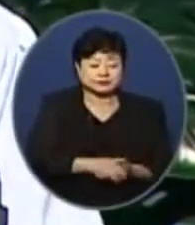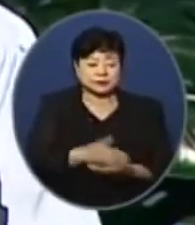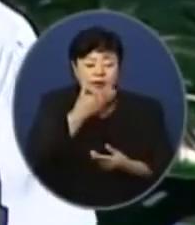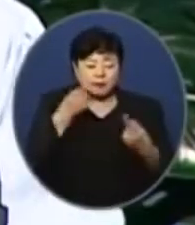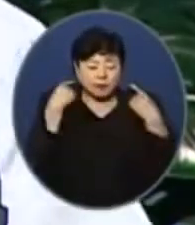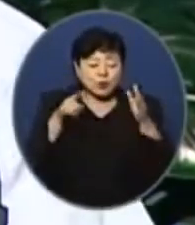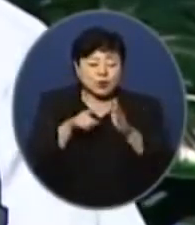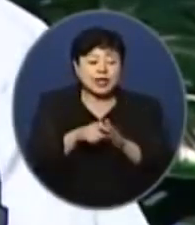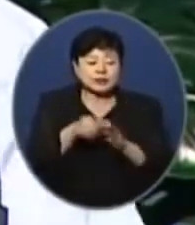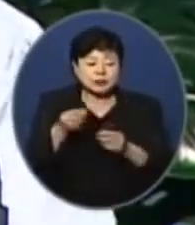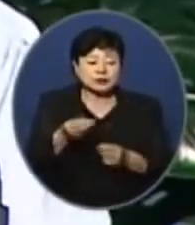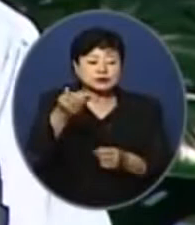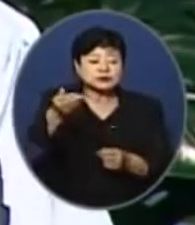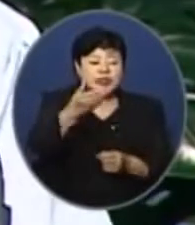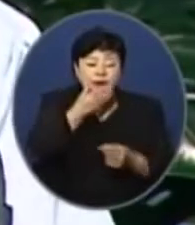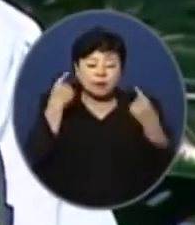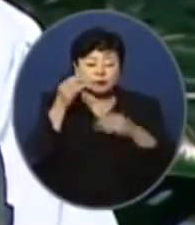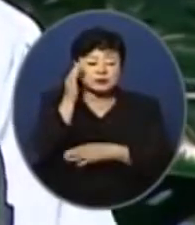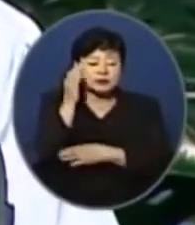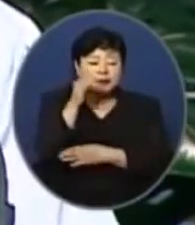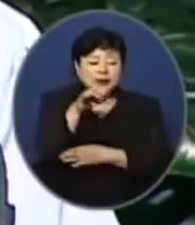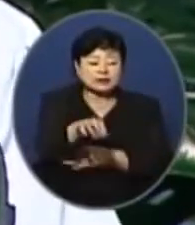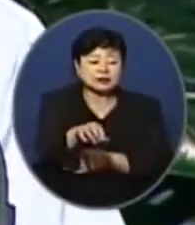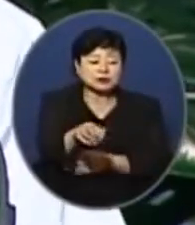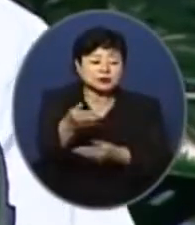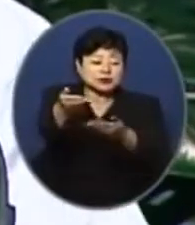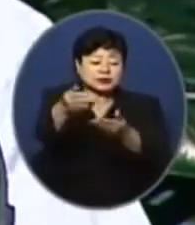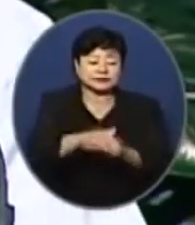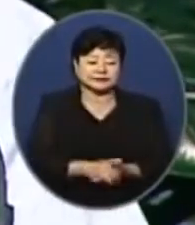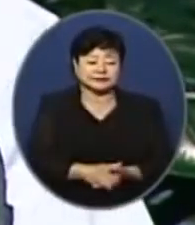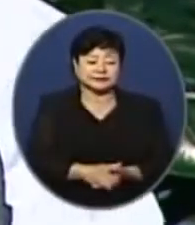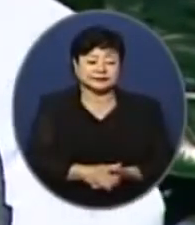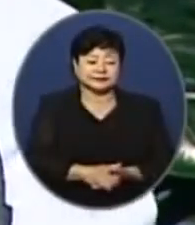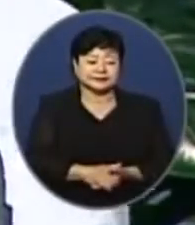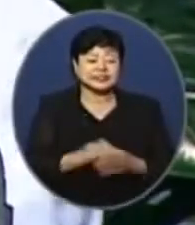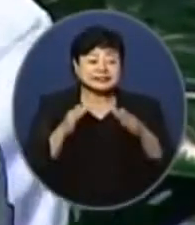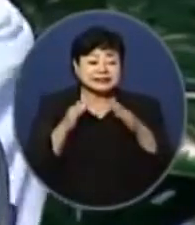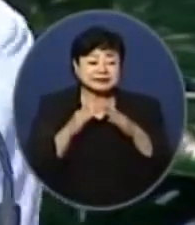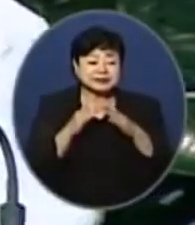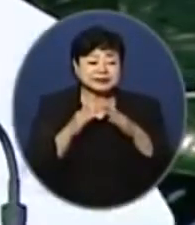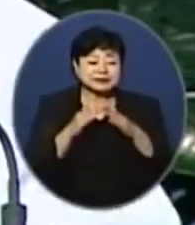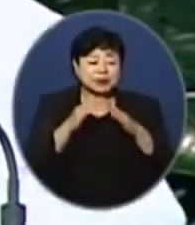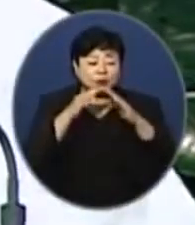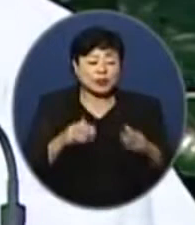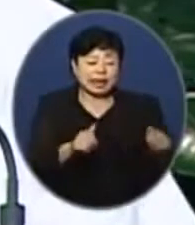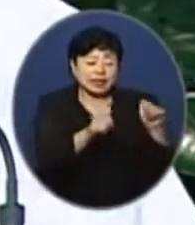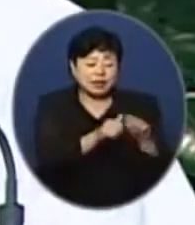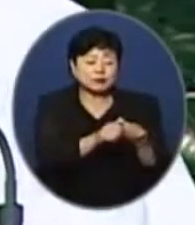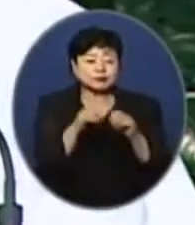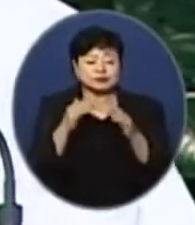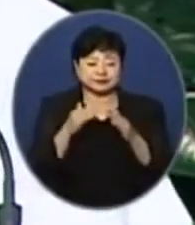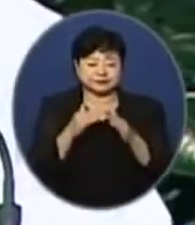복음을 위해서 내놓았어요. 복음 전파하는 장소로 내놓았던 것입니다. 그런데 마침 그 집이 회당의 옆에 있는